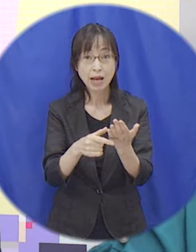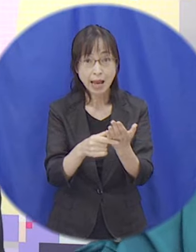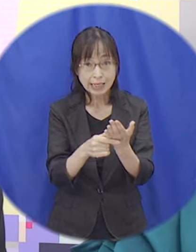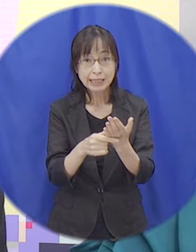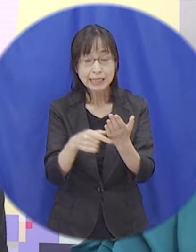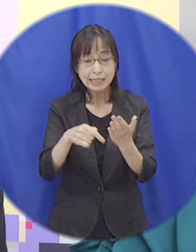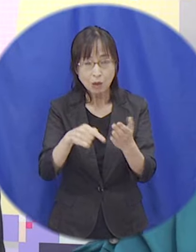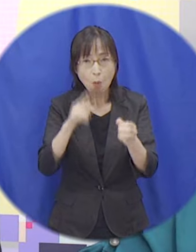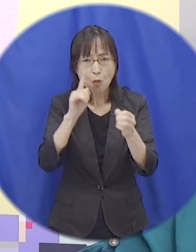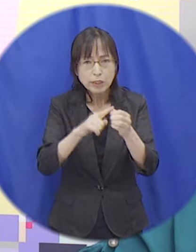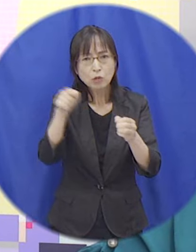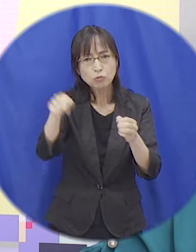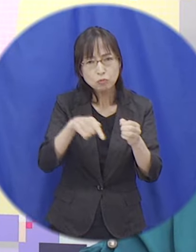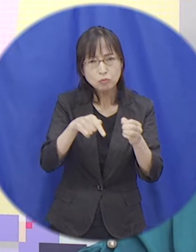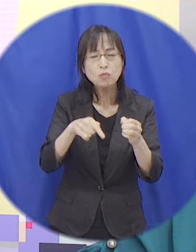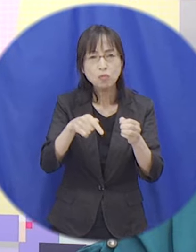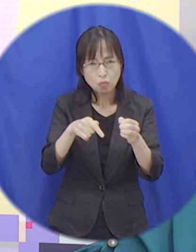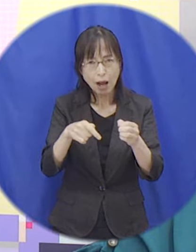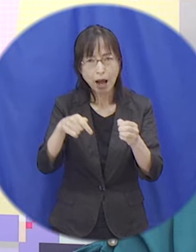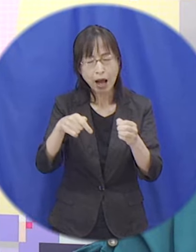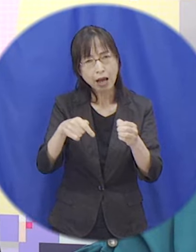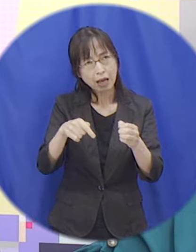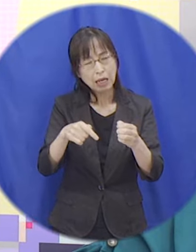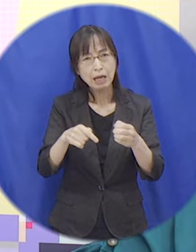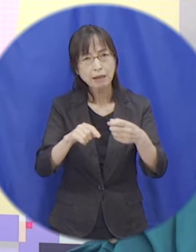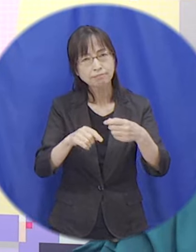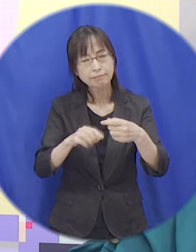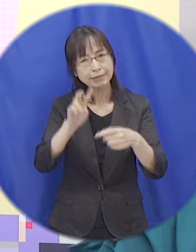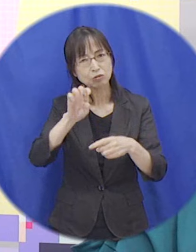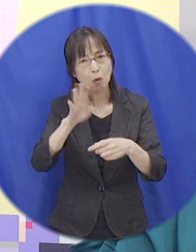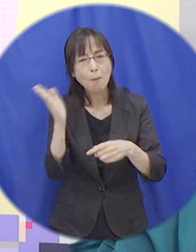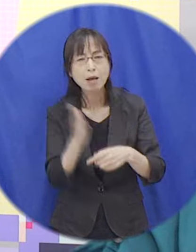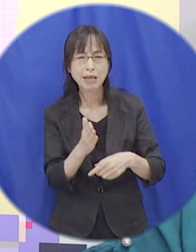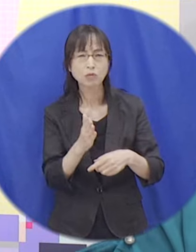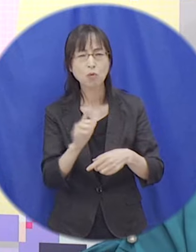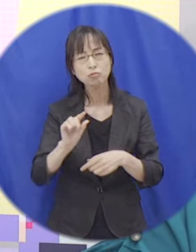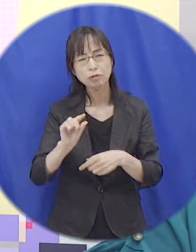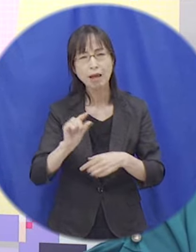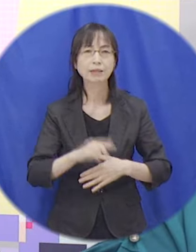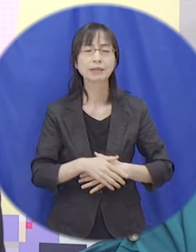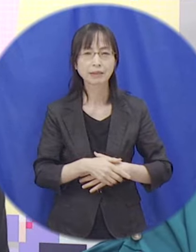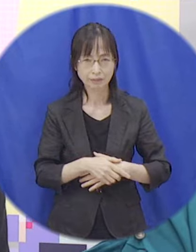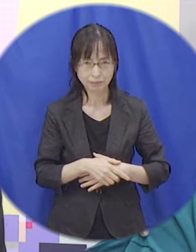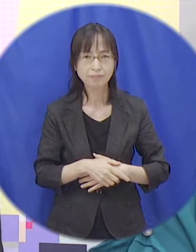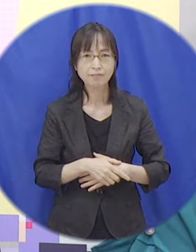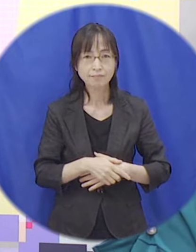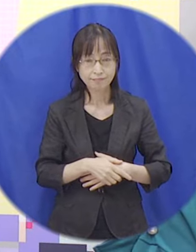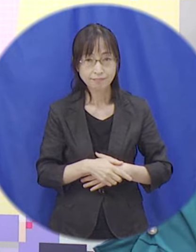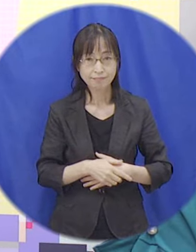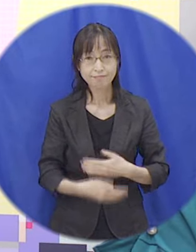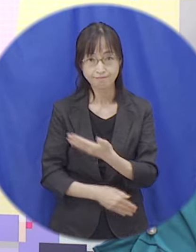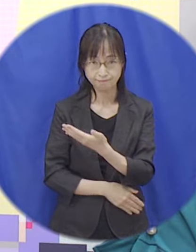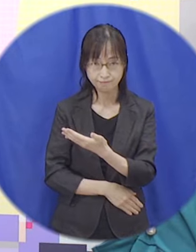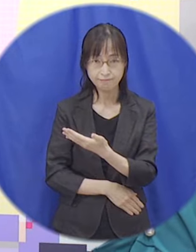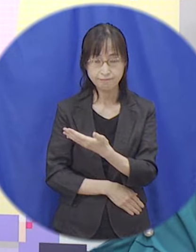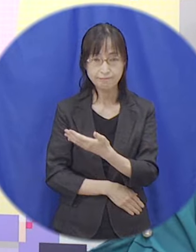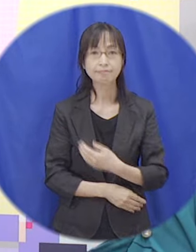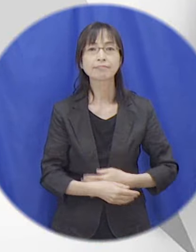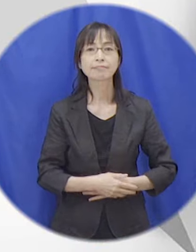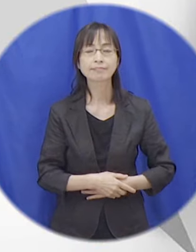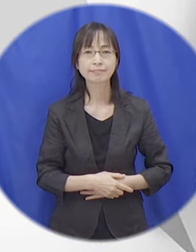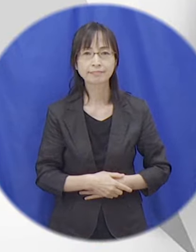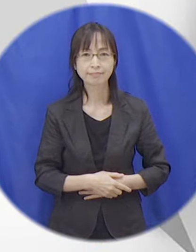的としている人は池袋駅利用者の 24% という数字が出ています。こちらの円グラフをご覧ください、 は